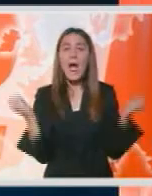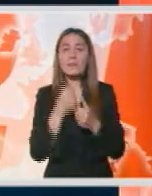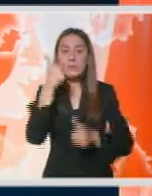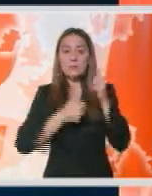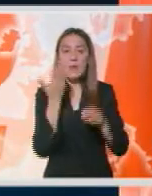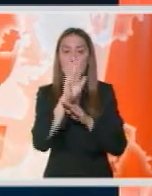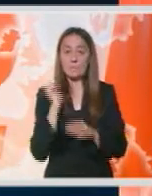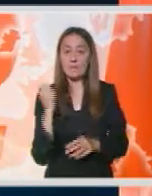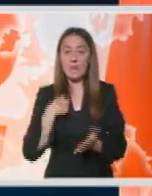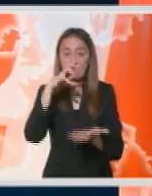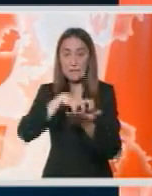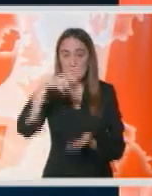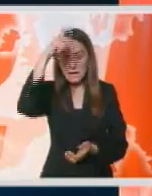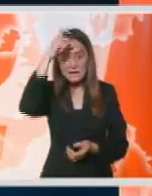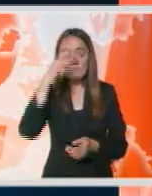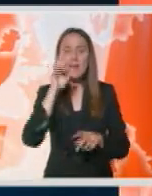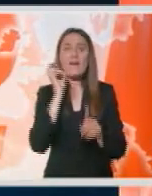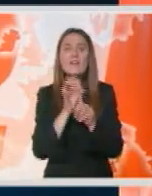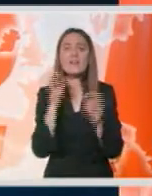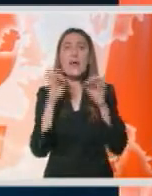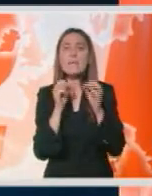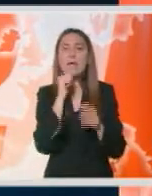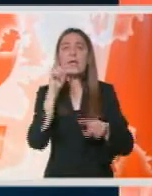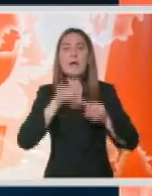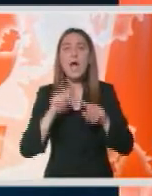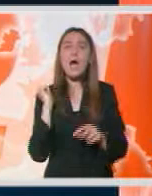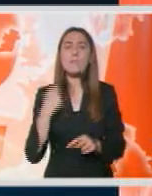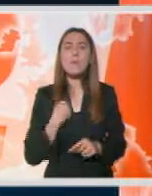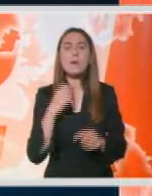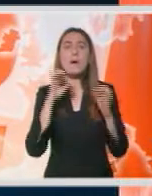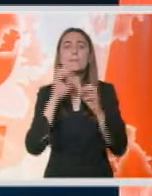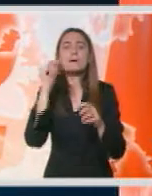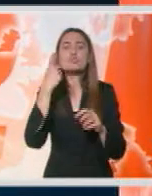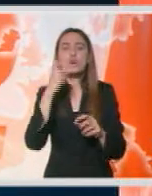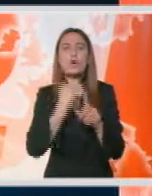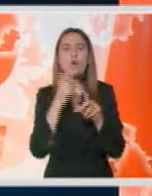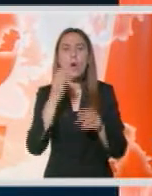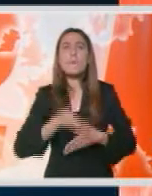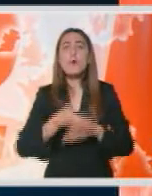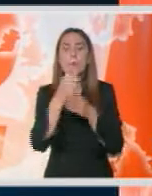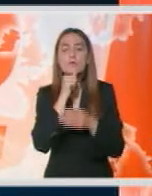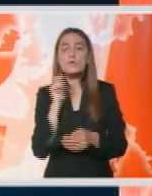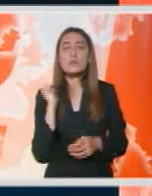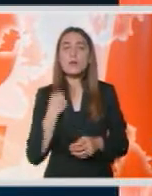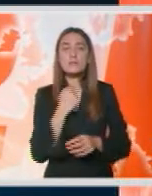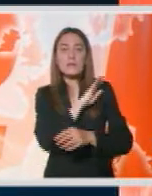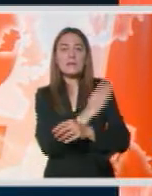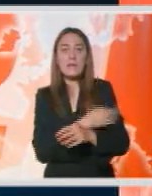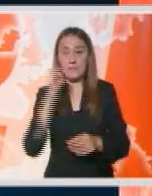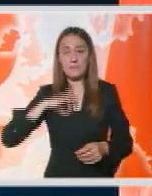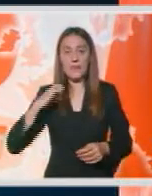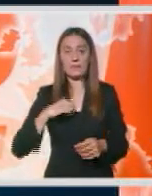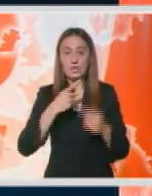učestvuju pripadnici policije Republike Srpske, Federacije BiH, MUP-a Brčko distrikt, a pomoć pružaju i policijske snage